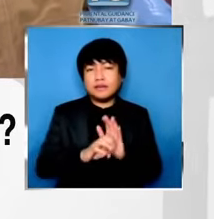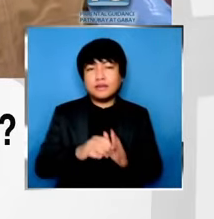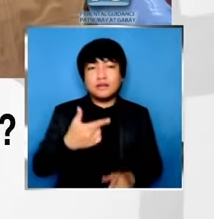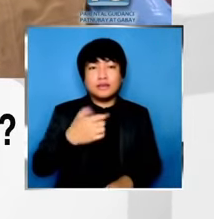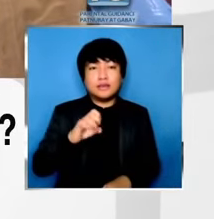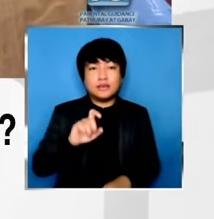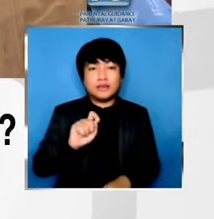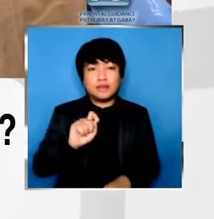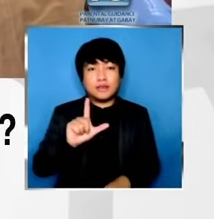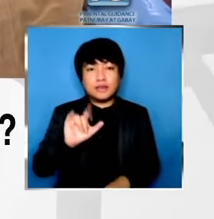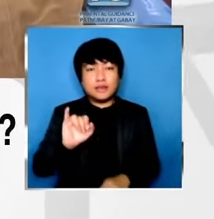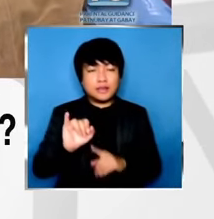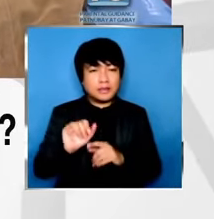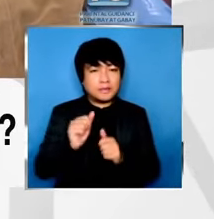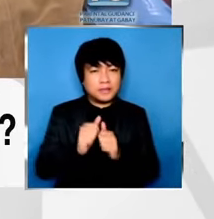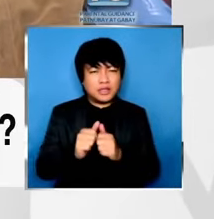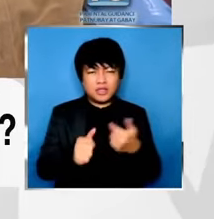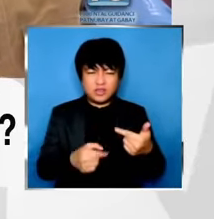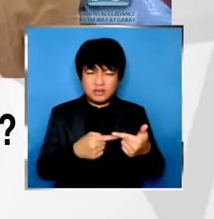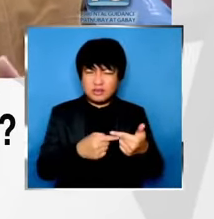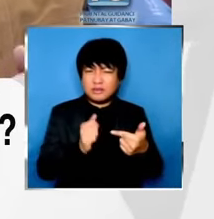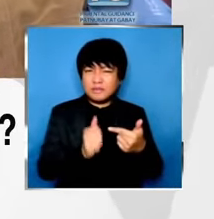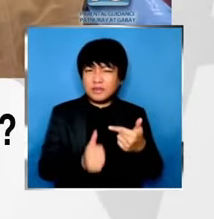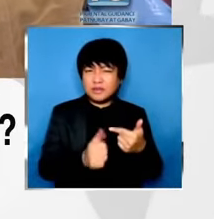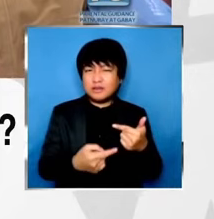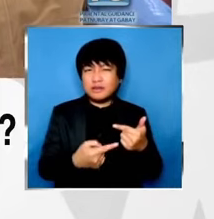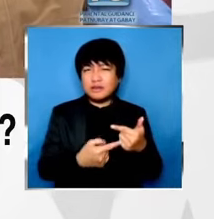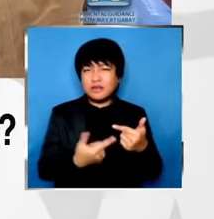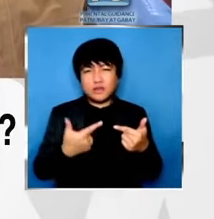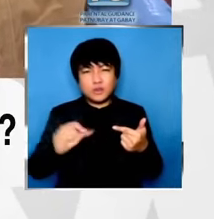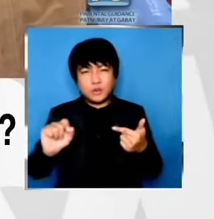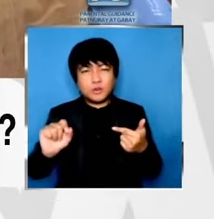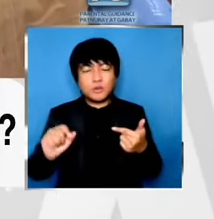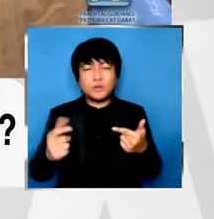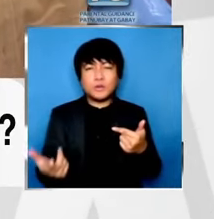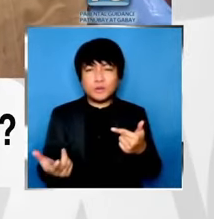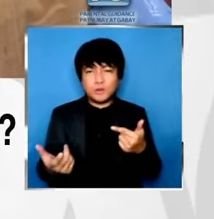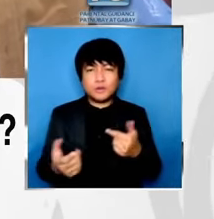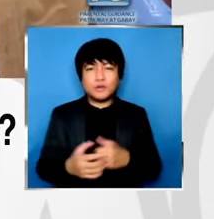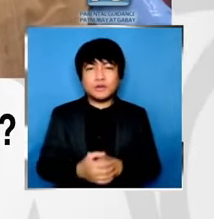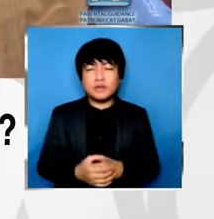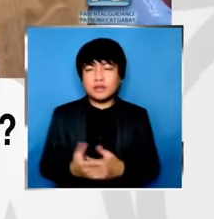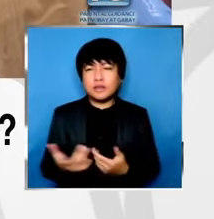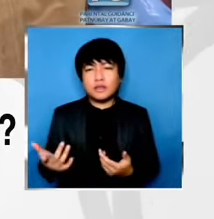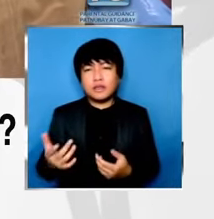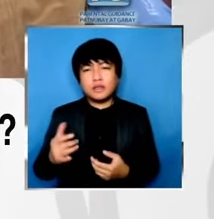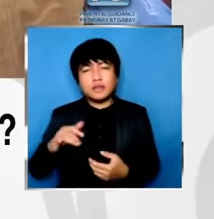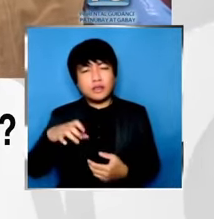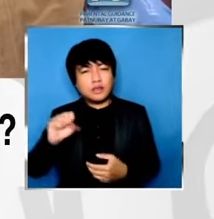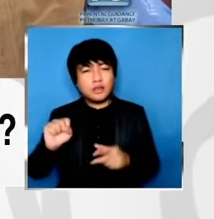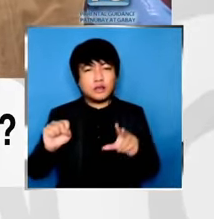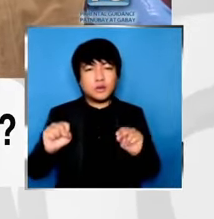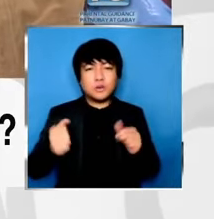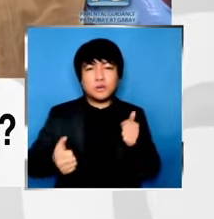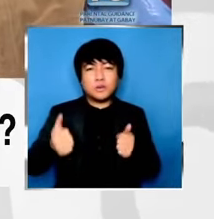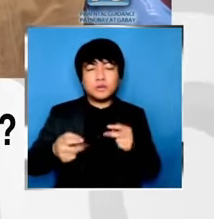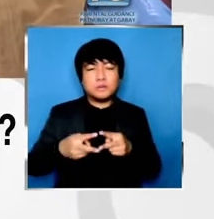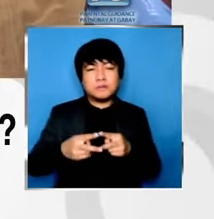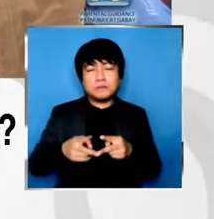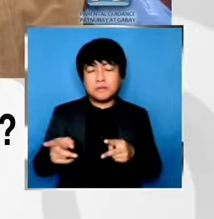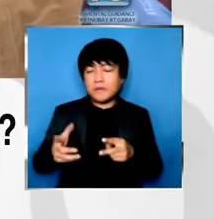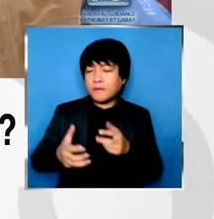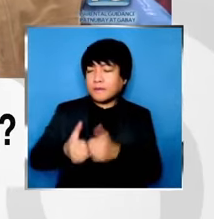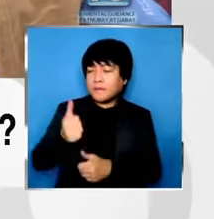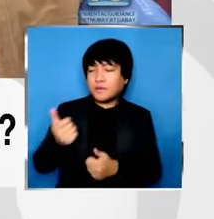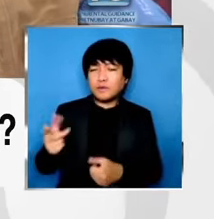G, nagulat, ano yung G? Go. So ilang percent yes, ilang percent no? I think it's more on no. No. Yeah. Ah,